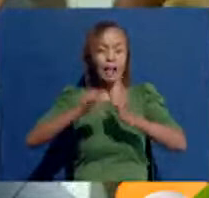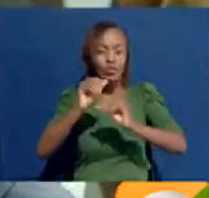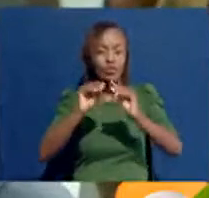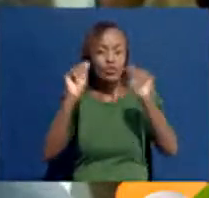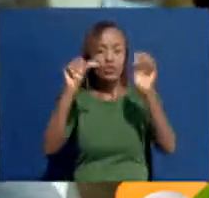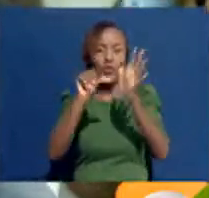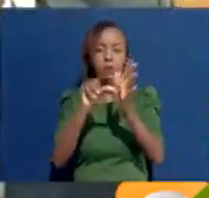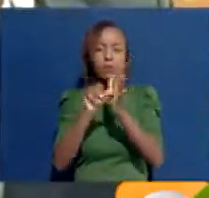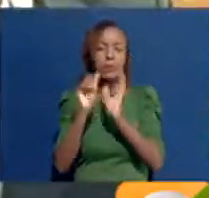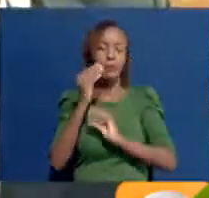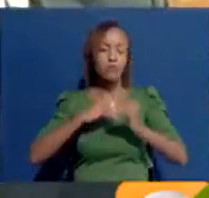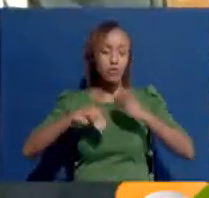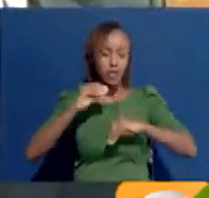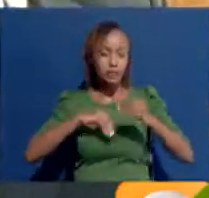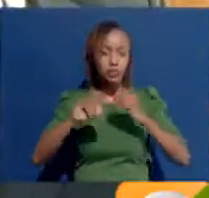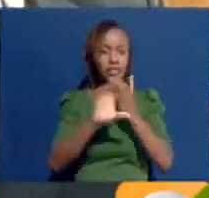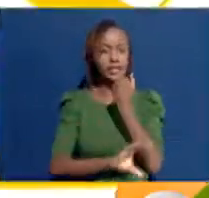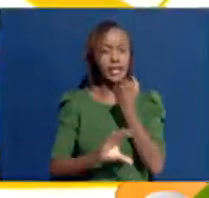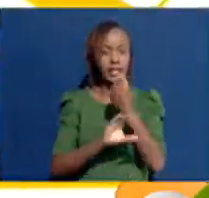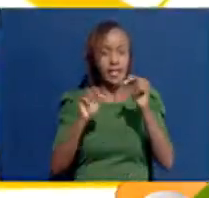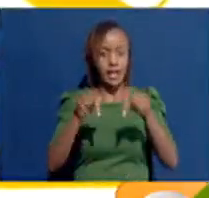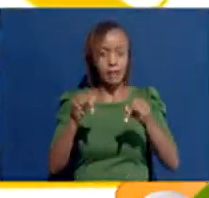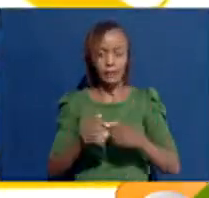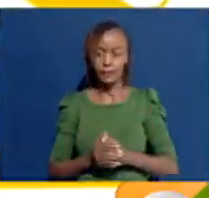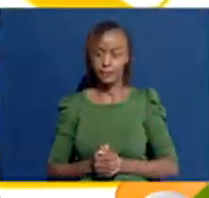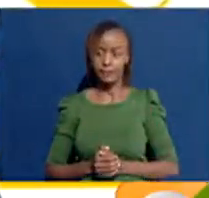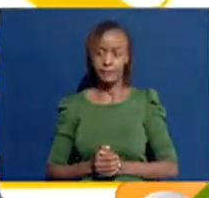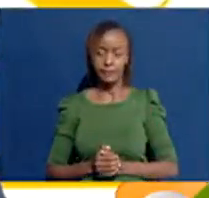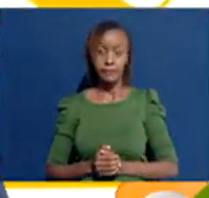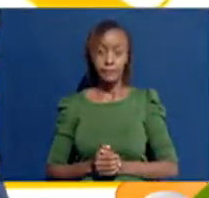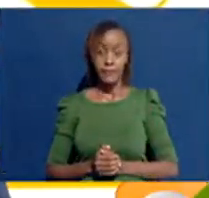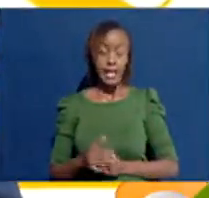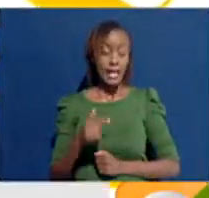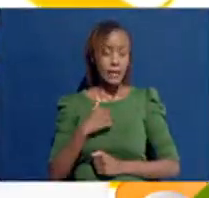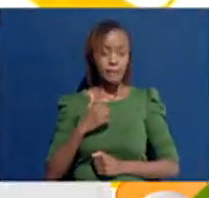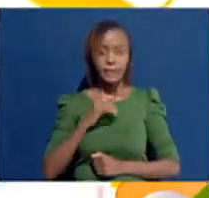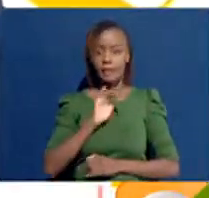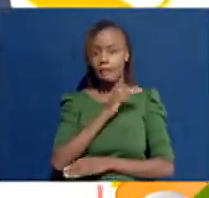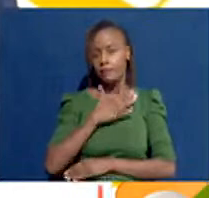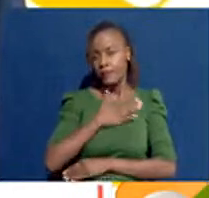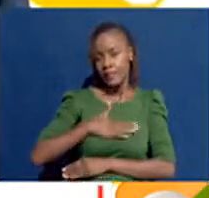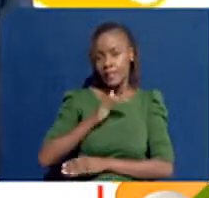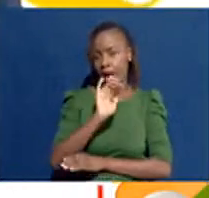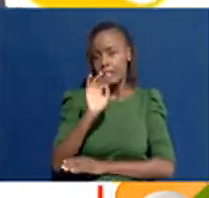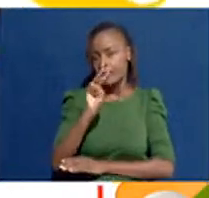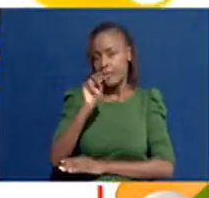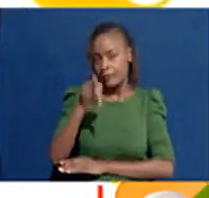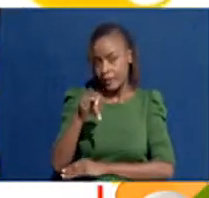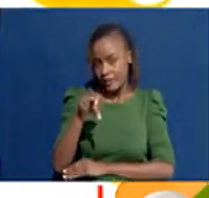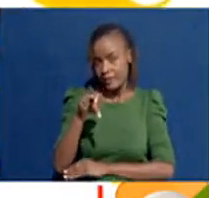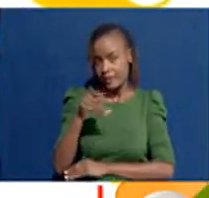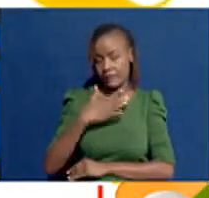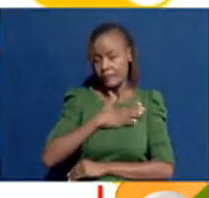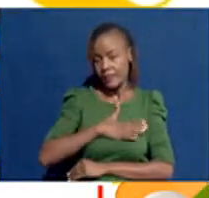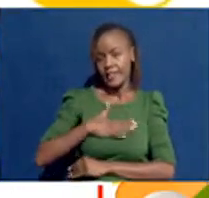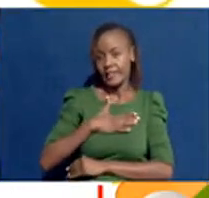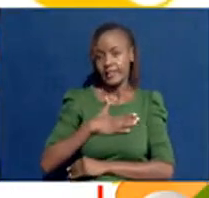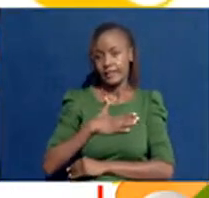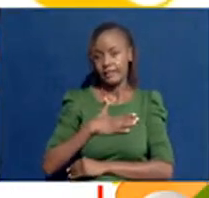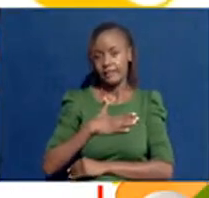katika vita dhidi ya ufisadi. Therefore, I kindly request the two members of parliament to